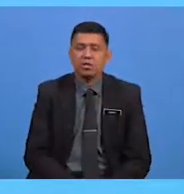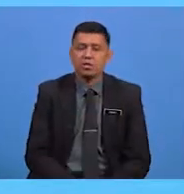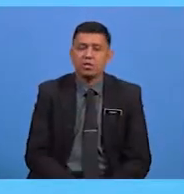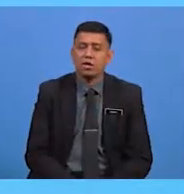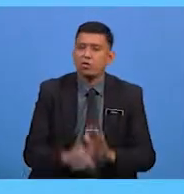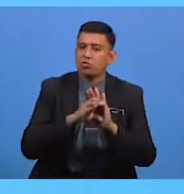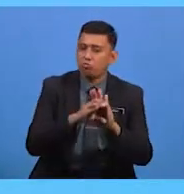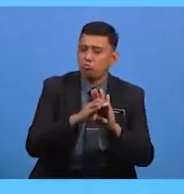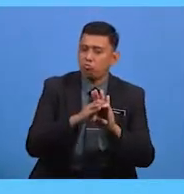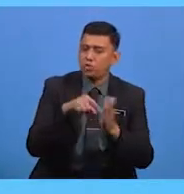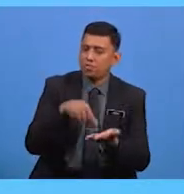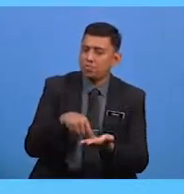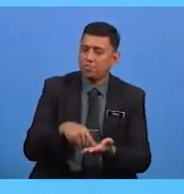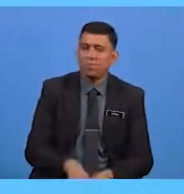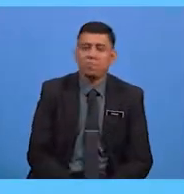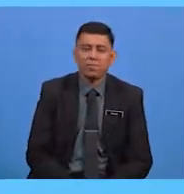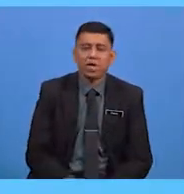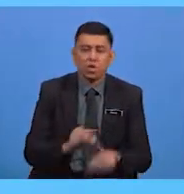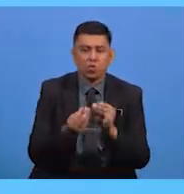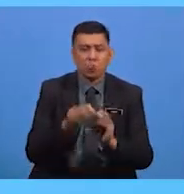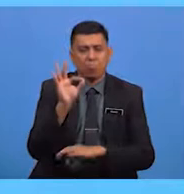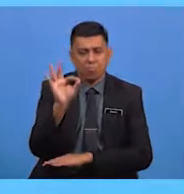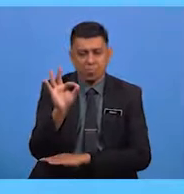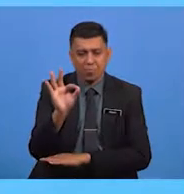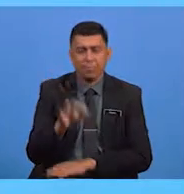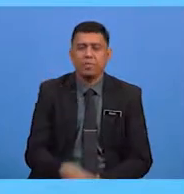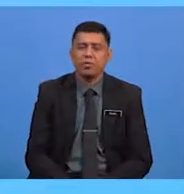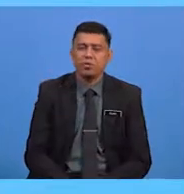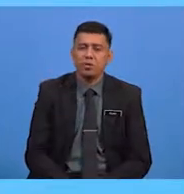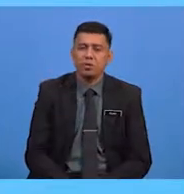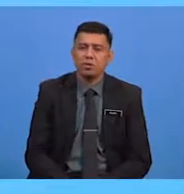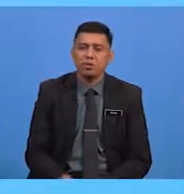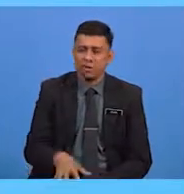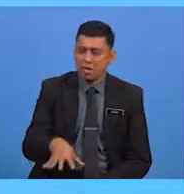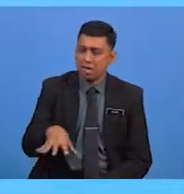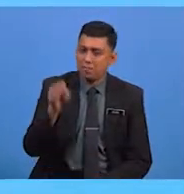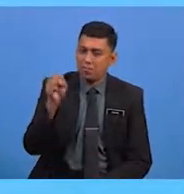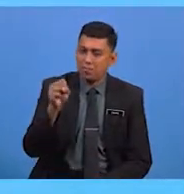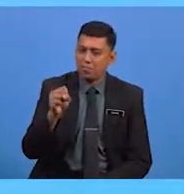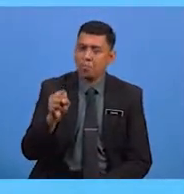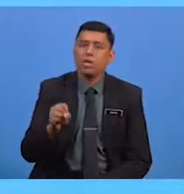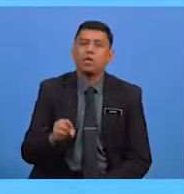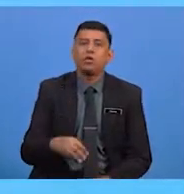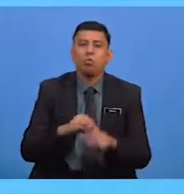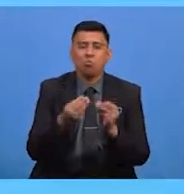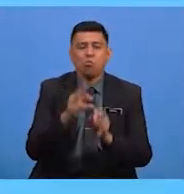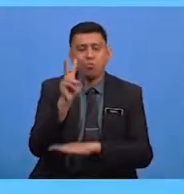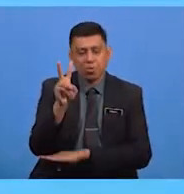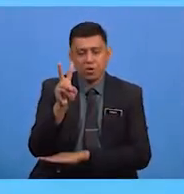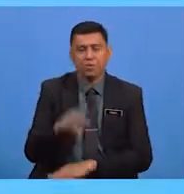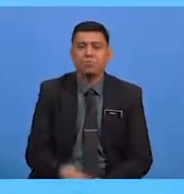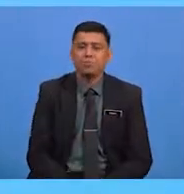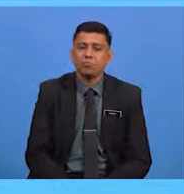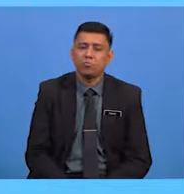ini bermaksud item bernombor 9 akan mengambil kedudukan item nombor 2.